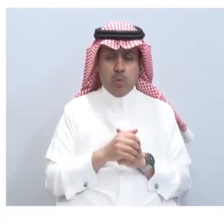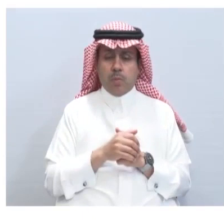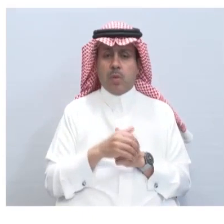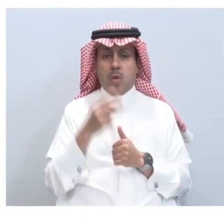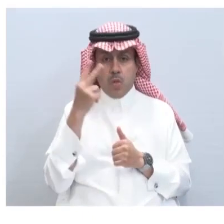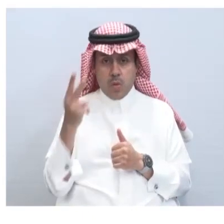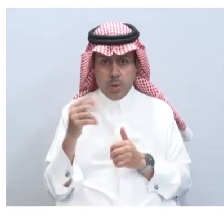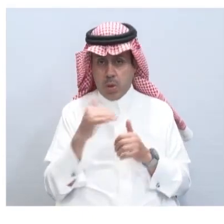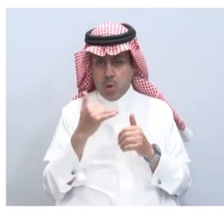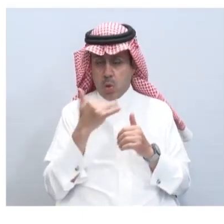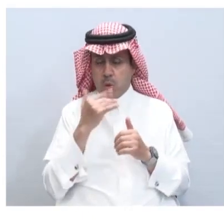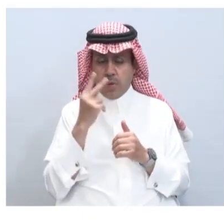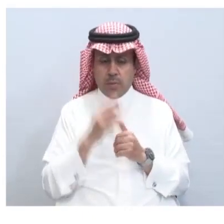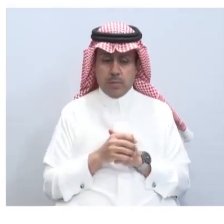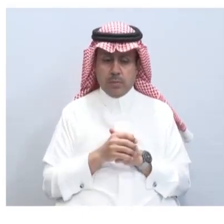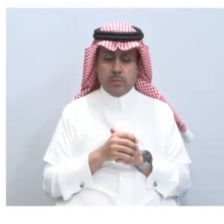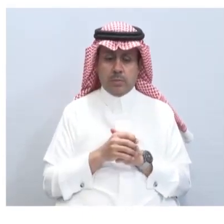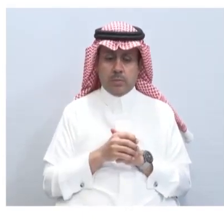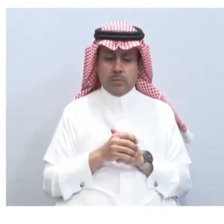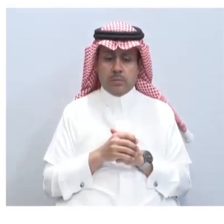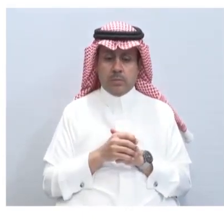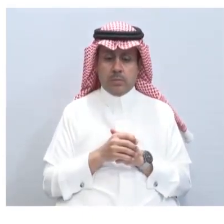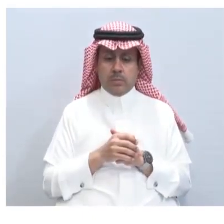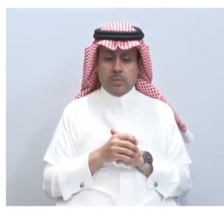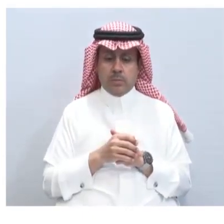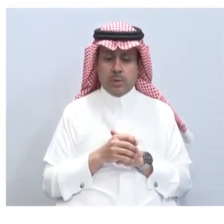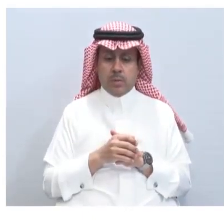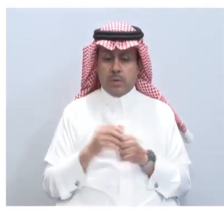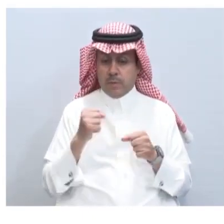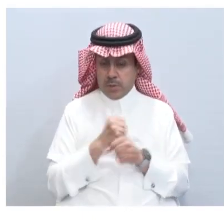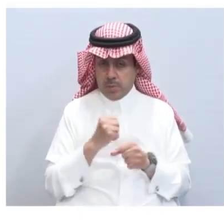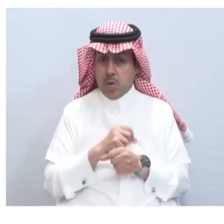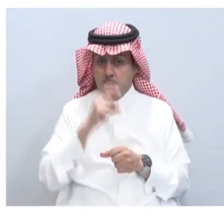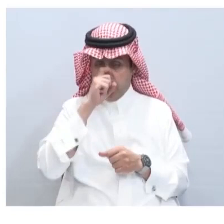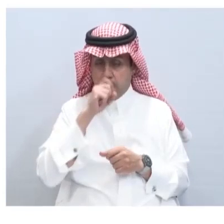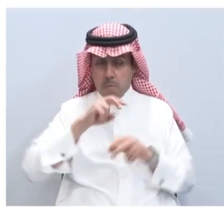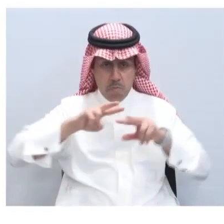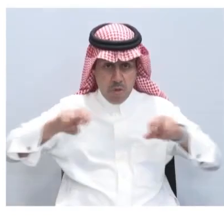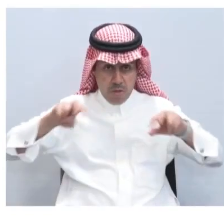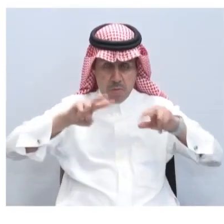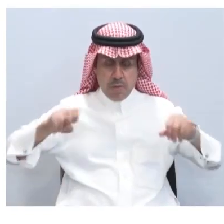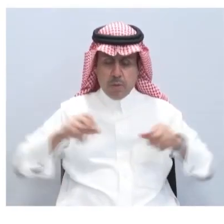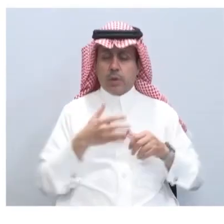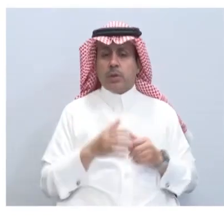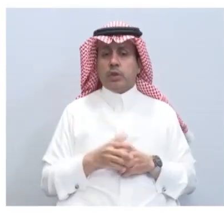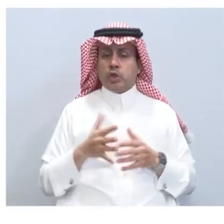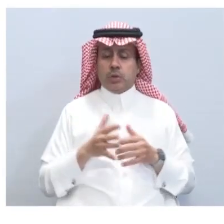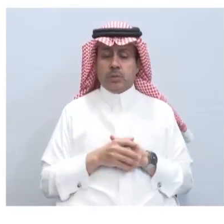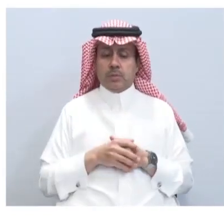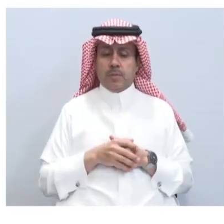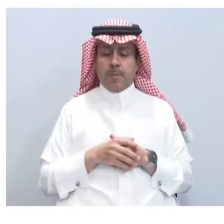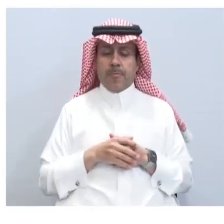اللغات تستطيع البحث عنها ايضا هنالك استخدام اوامر البحث المتقدمه الذي يقلل من